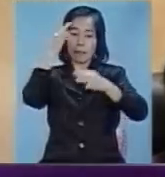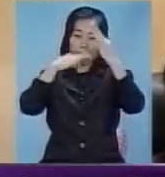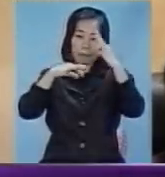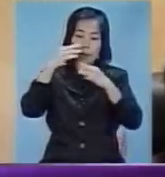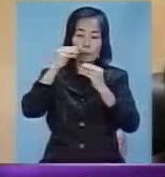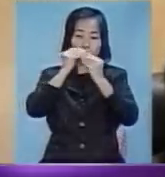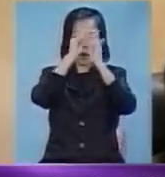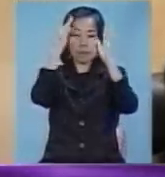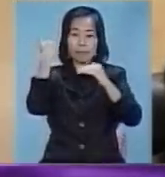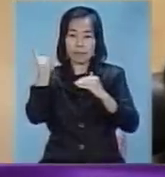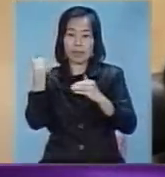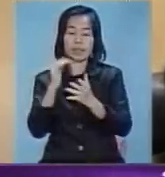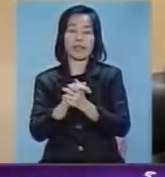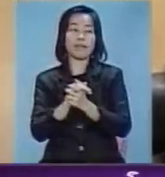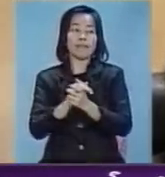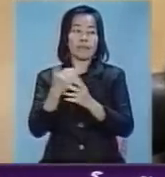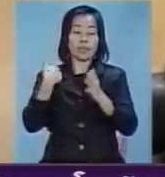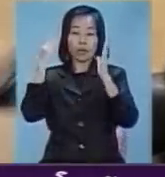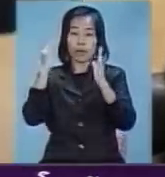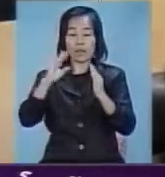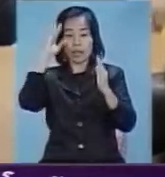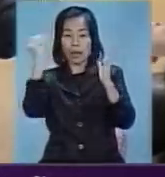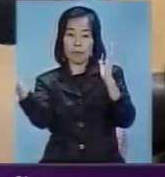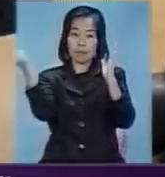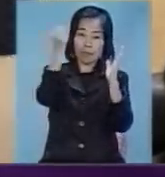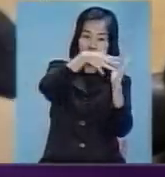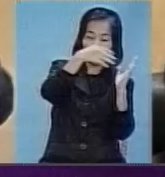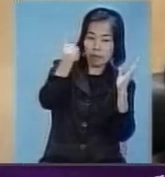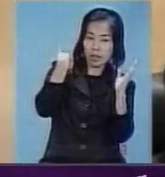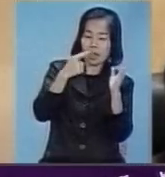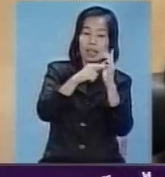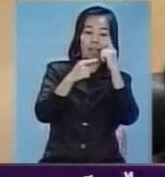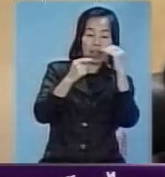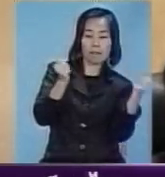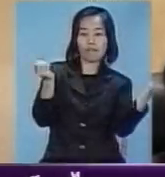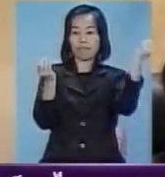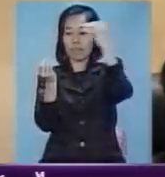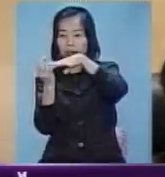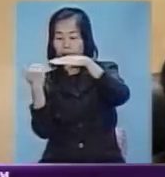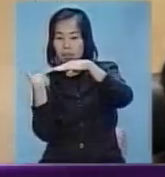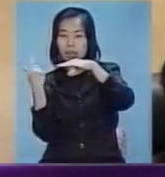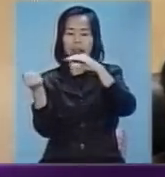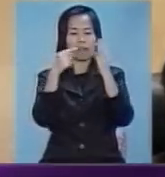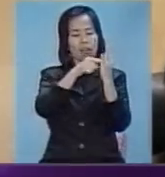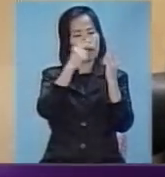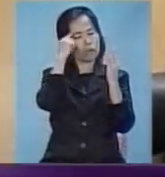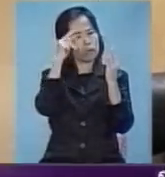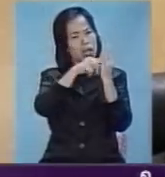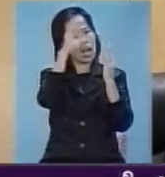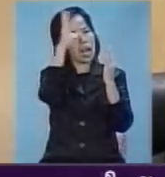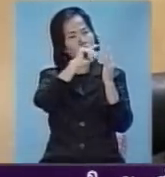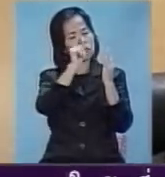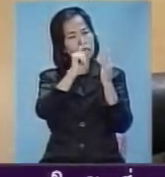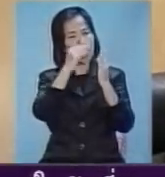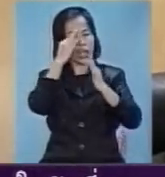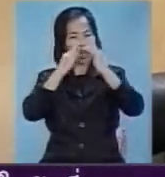ใส่กับ้าง uelleงลที่ควางไปใช่ท่าน ท่านก็คว้างกลบหาเจาที่ผมยสงสัยพูท่านอาแก้นำตามาจากไหนตงเยอะต